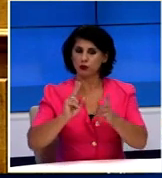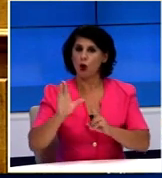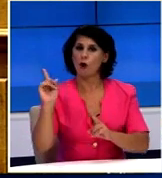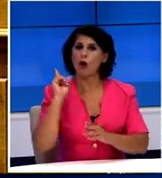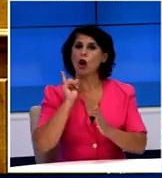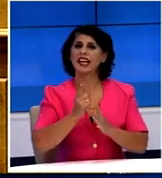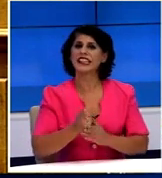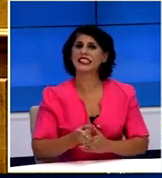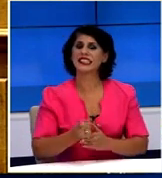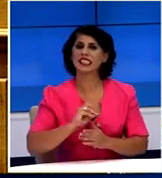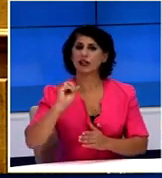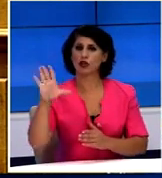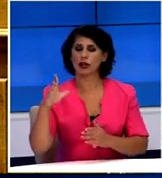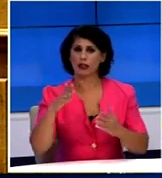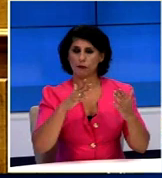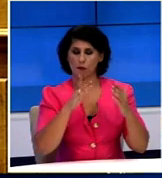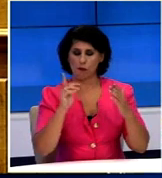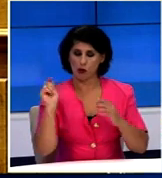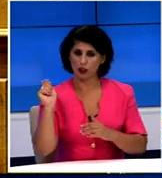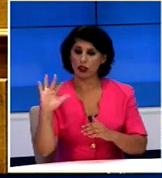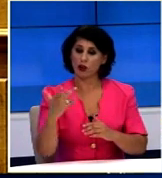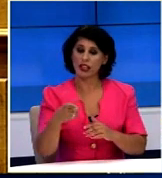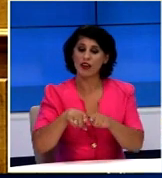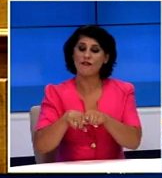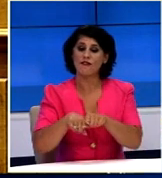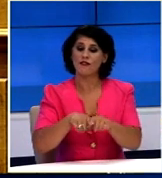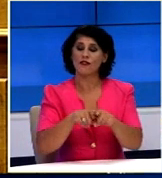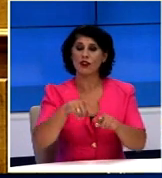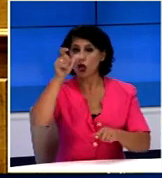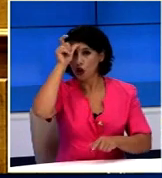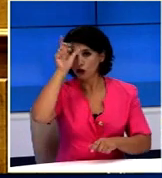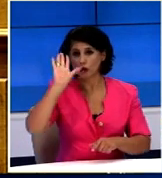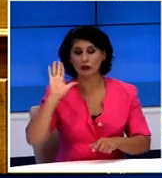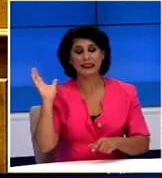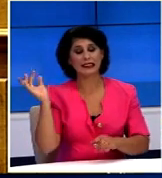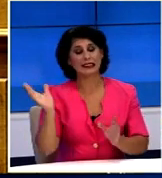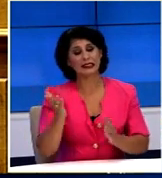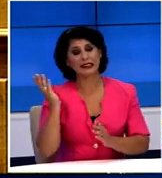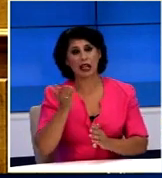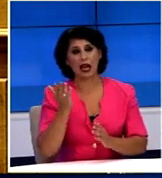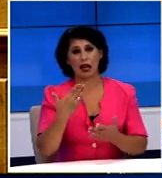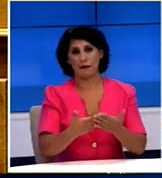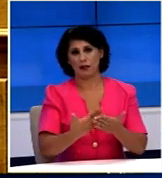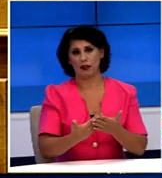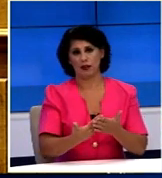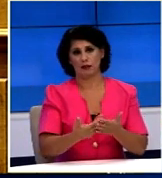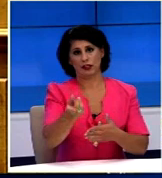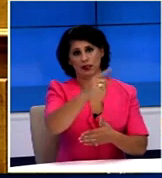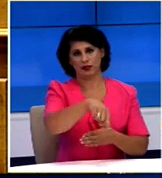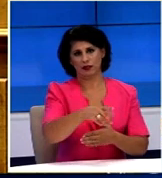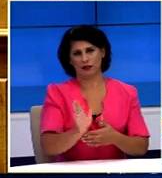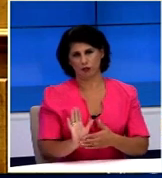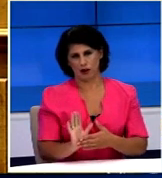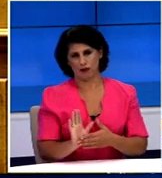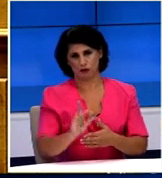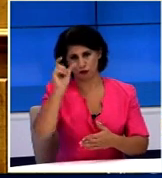κριτική στην εξωτερική σας πολιτική ως ανεύθυνο ή φιλότουρκο, που μπορεί δήθεν να δώσει επιχειρήματα στην άλλη πλευρά. Αυτές είναι οι